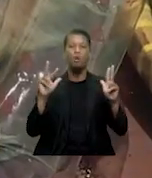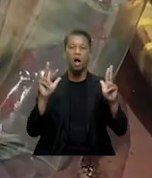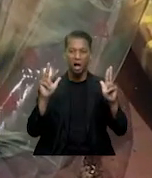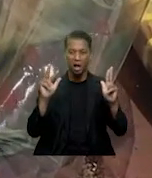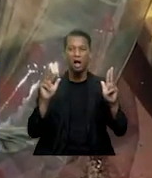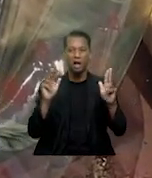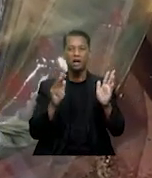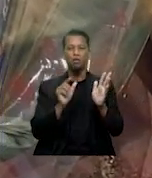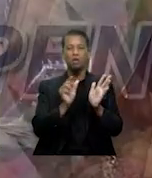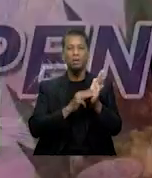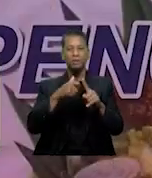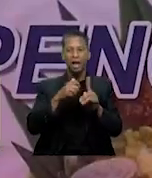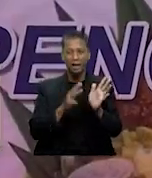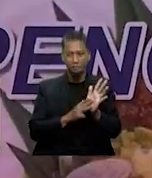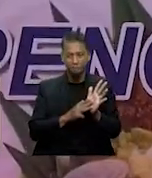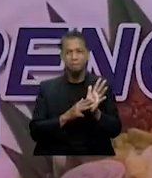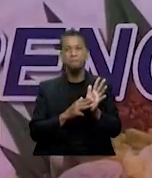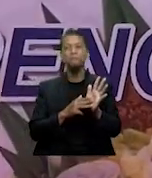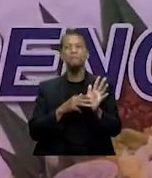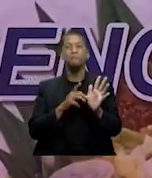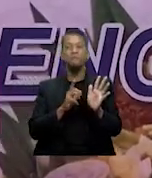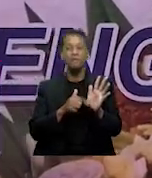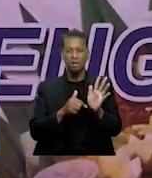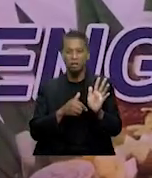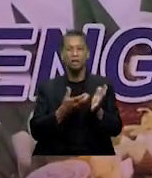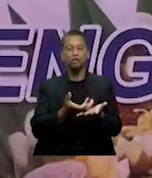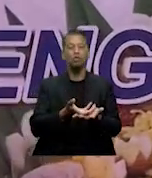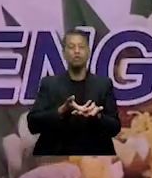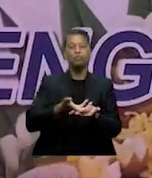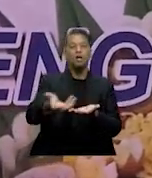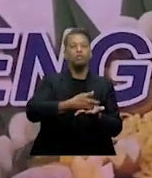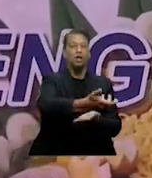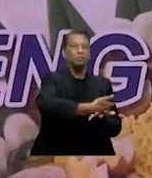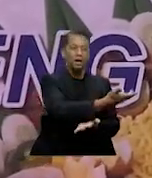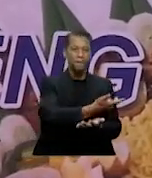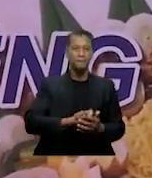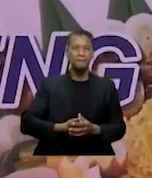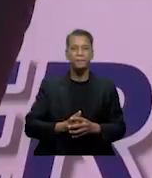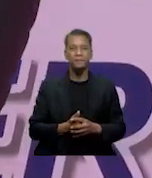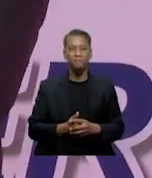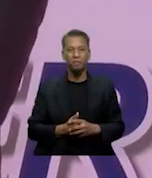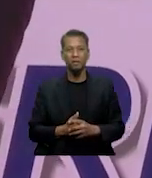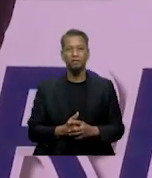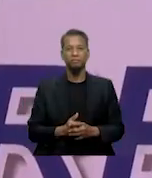berbagai badan usaha. Dari Karawang, Jawa Barat, Rudi Setiawan, iNews melaporkan.